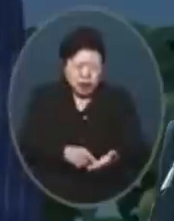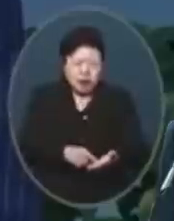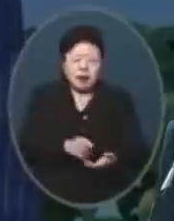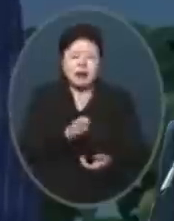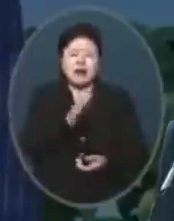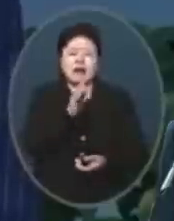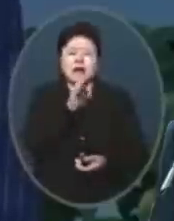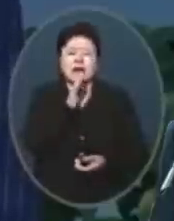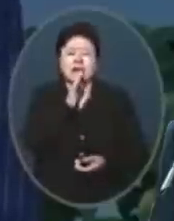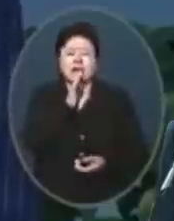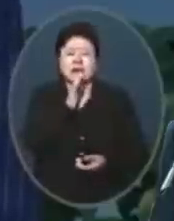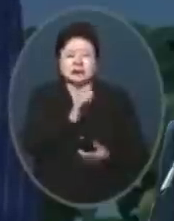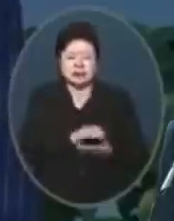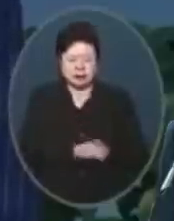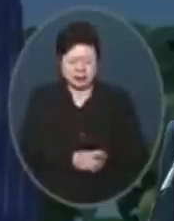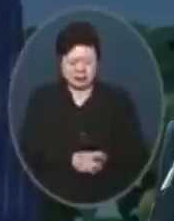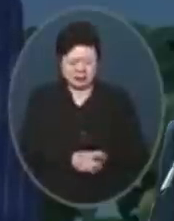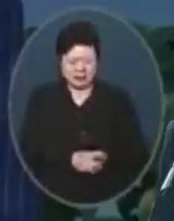들어본 적이 없습니다.